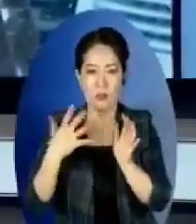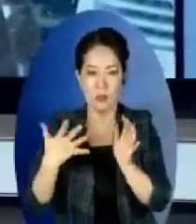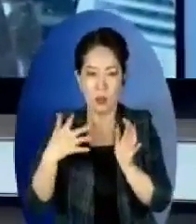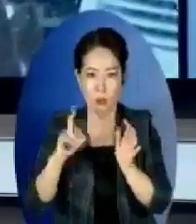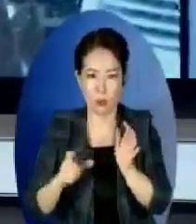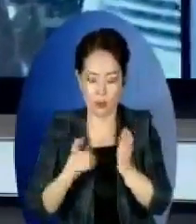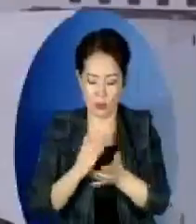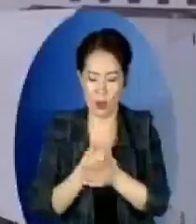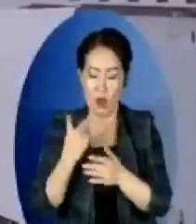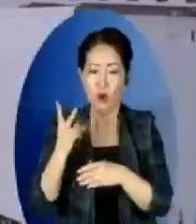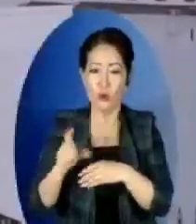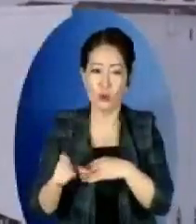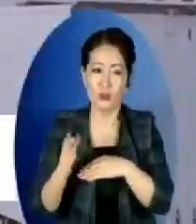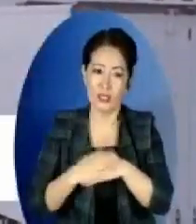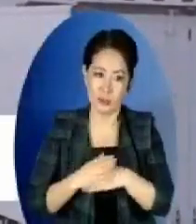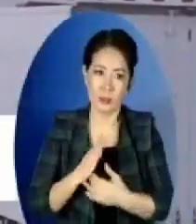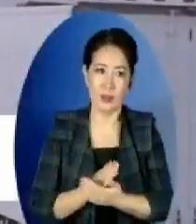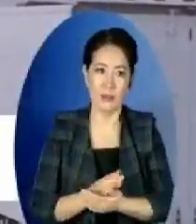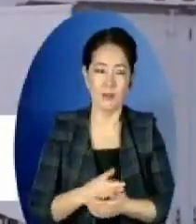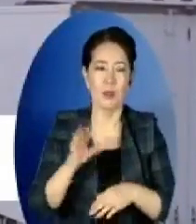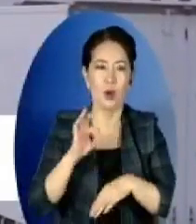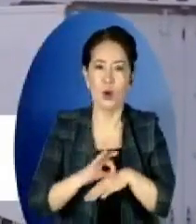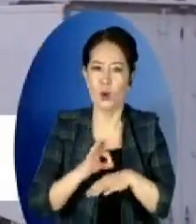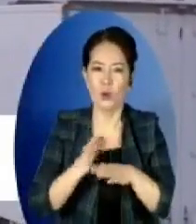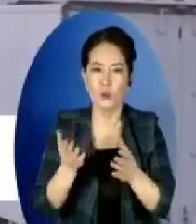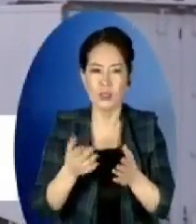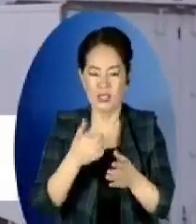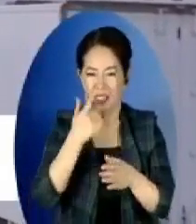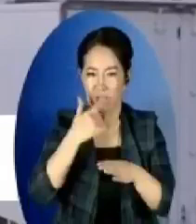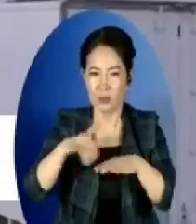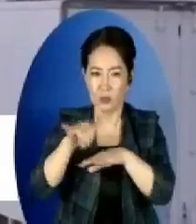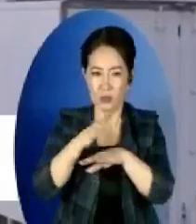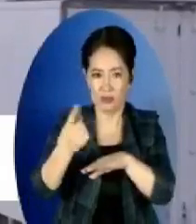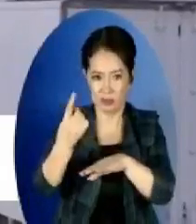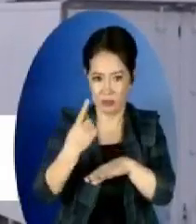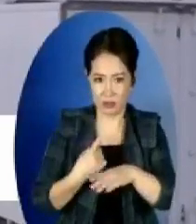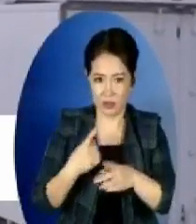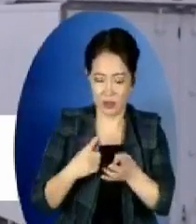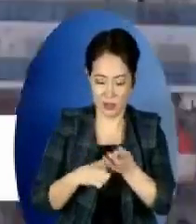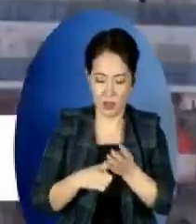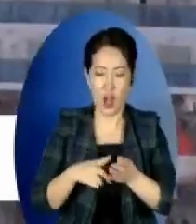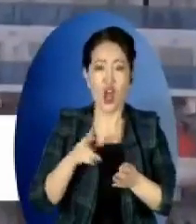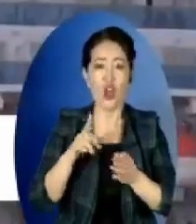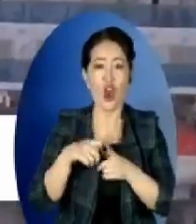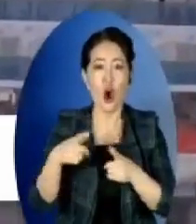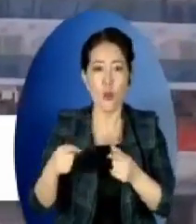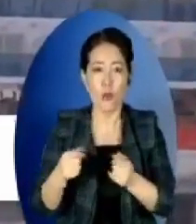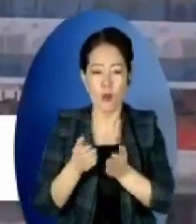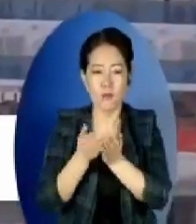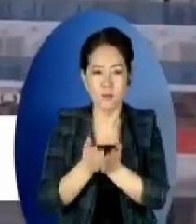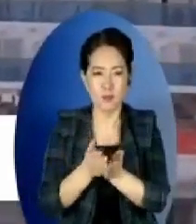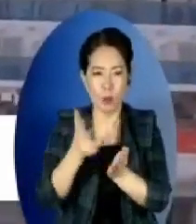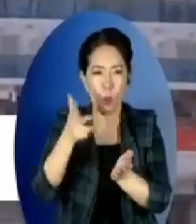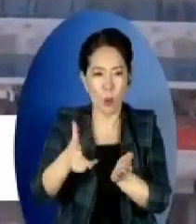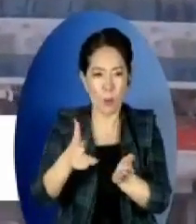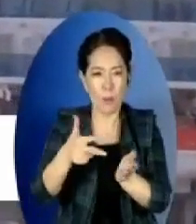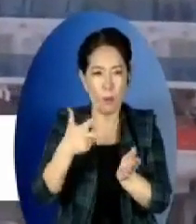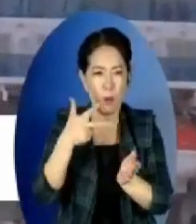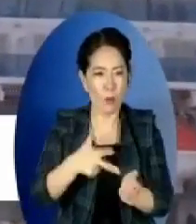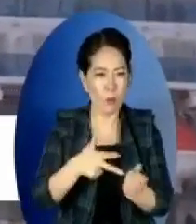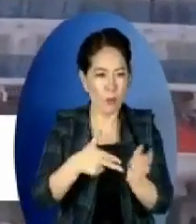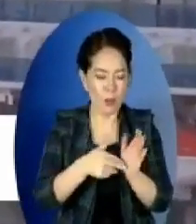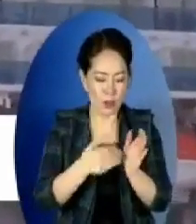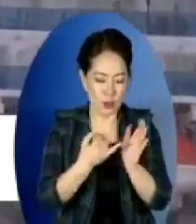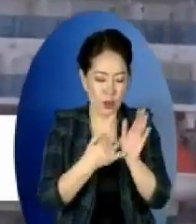нас барсан байна. Өвчний голомт болсон Хятад улсаас гадна Японы Йокохама боомтод хүл хороонд орсон 3700